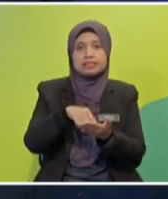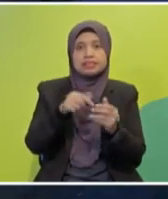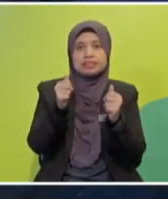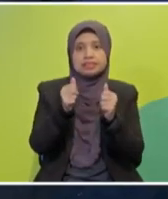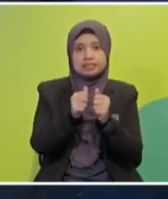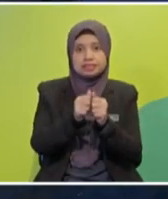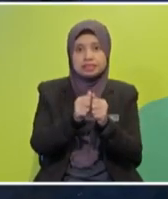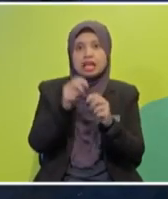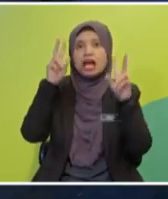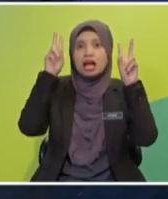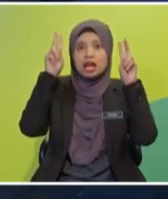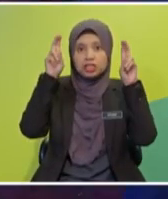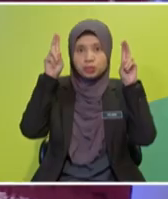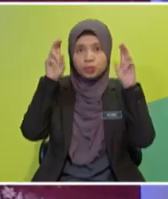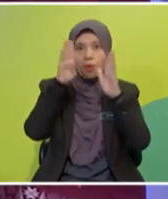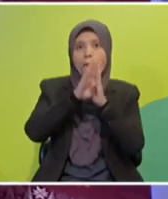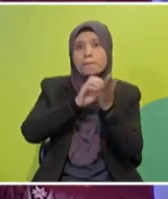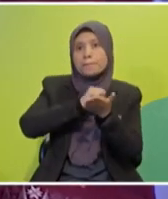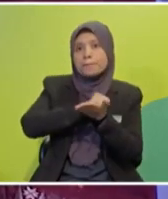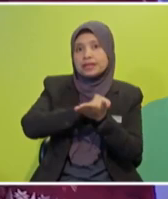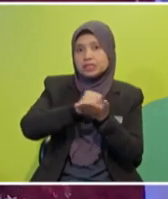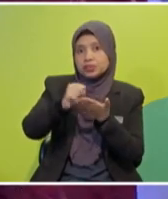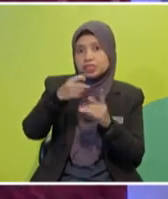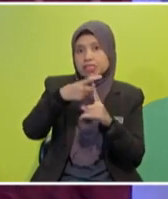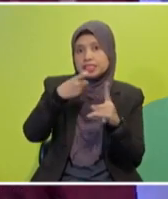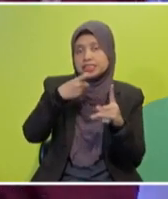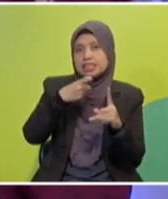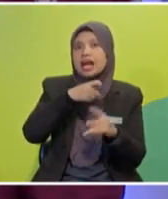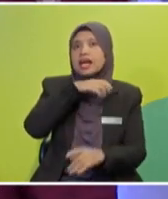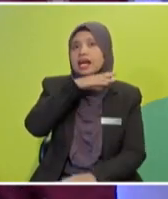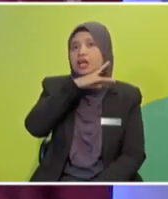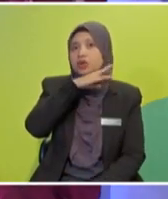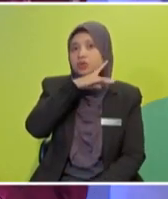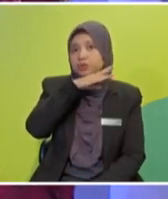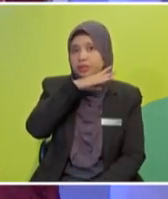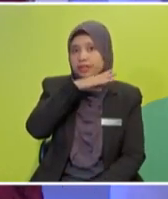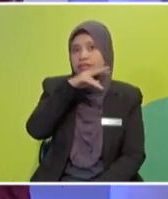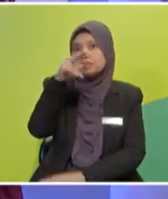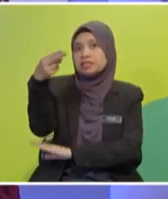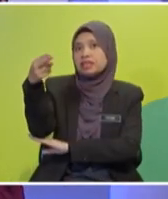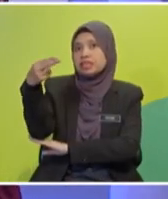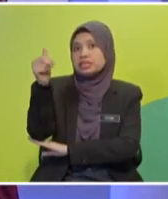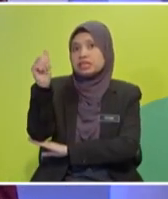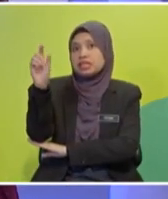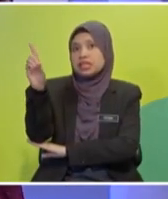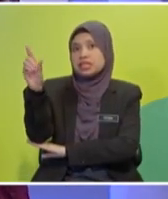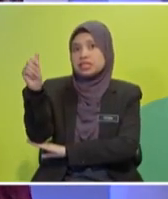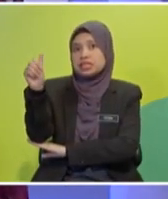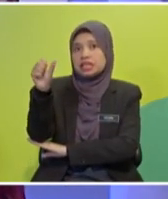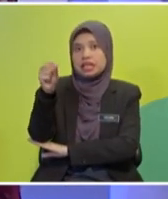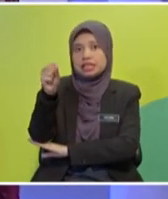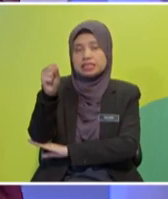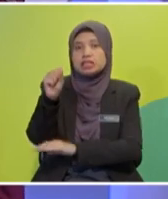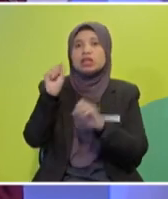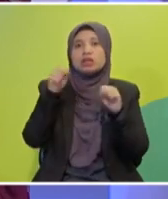dengan tajuk bersuci daripada hadas, iaitu tahun 3 pendidikan Islam tahun 3. Murid-murid bolehlah